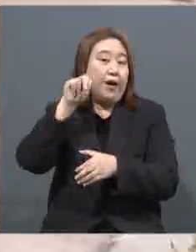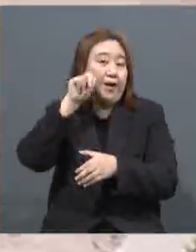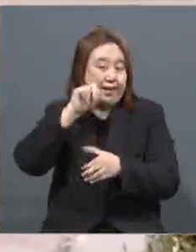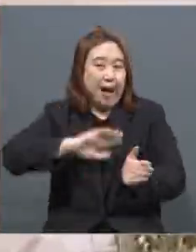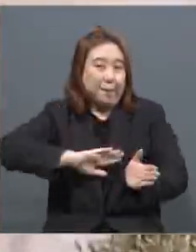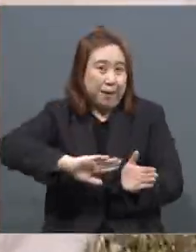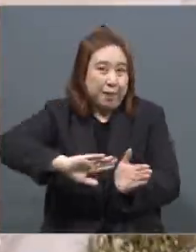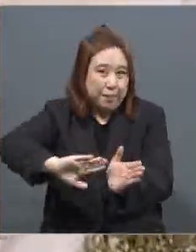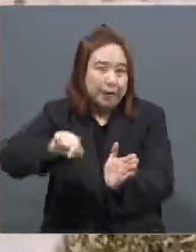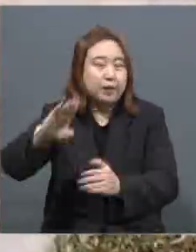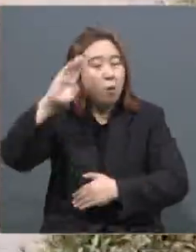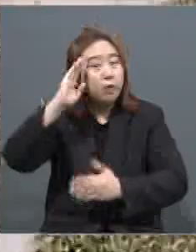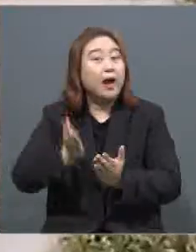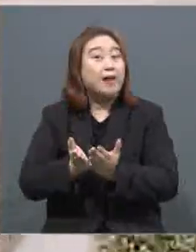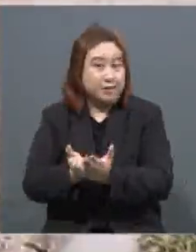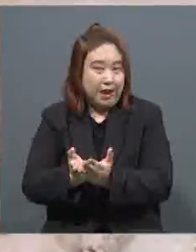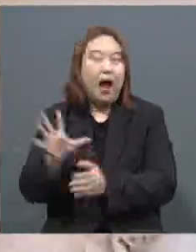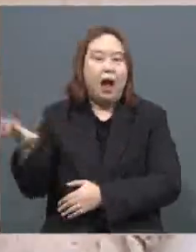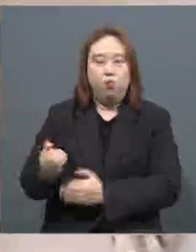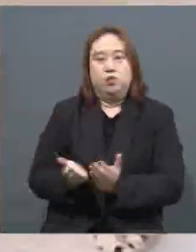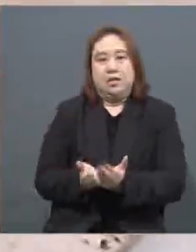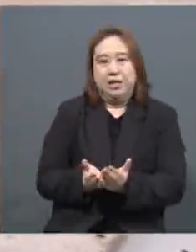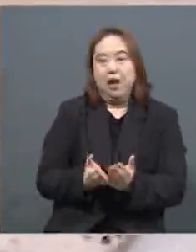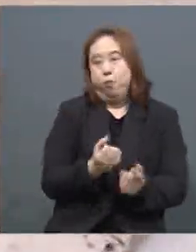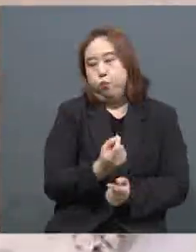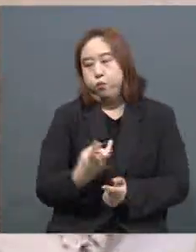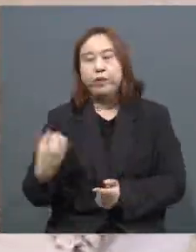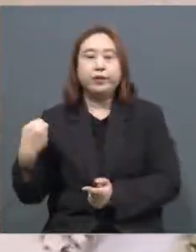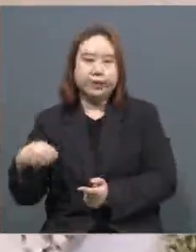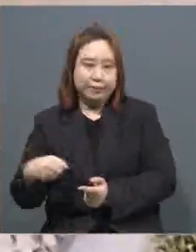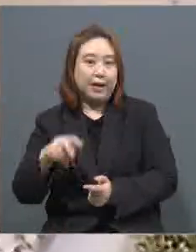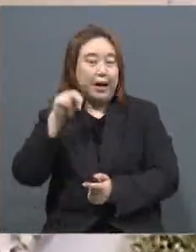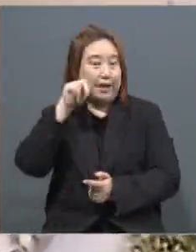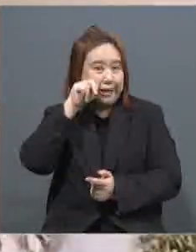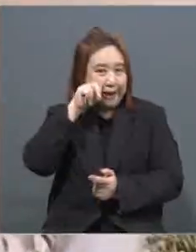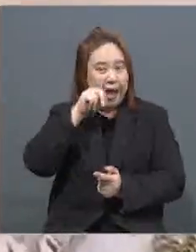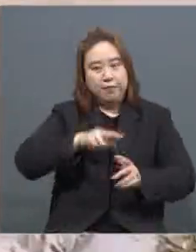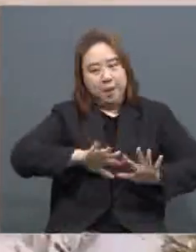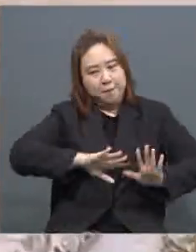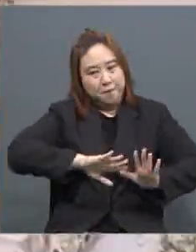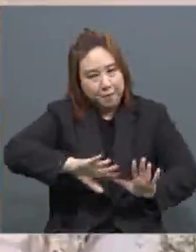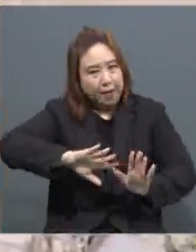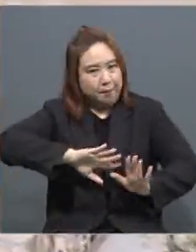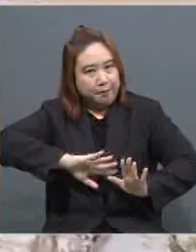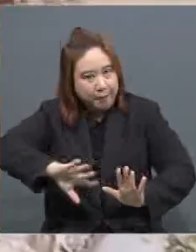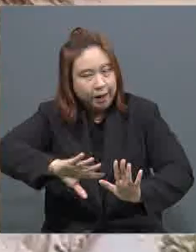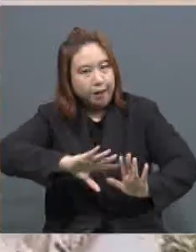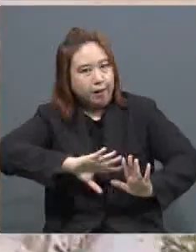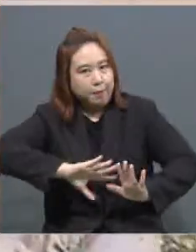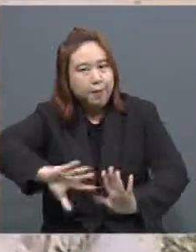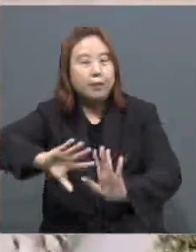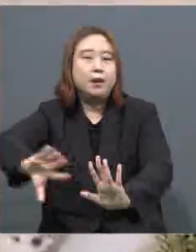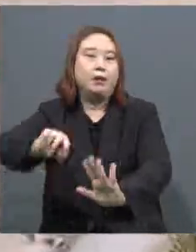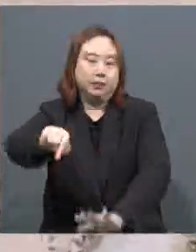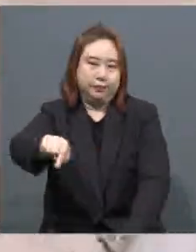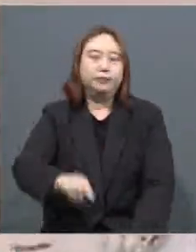รือเองยังคงจัดเรือผลักดันน้ำจำนวน10ลำนะครับปฏิบัติภารกิจในการผลักดันน้ำนะครับอยู่ที่ล